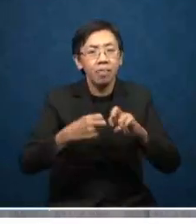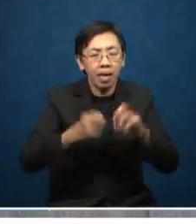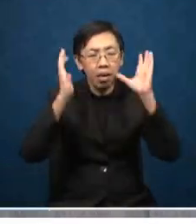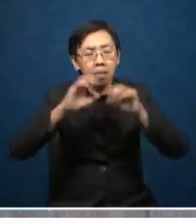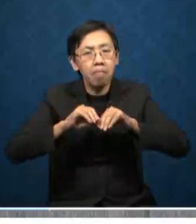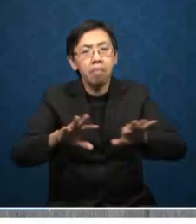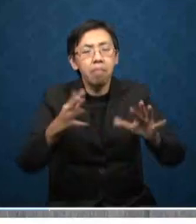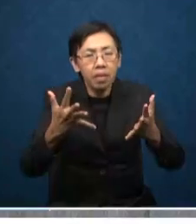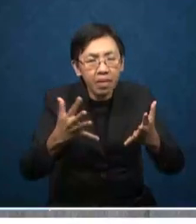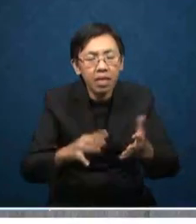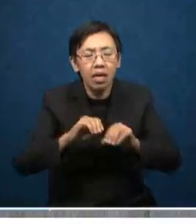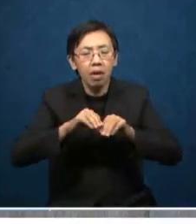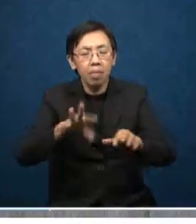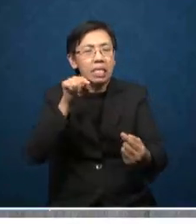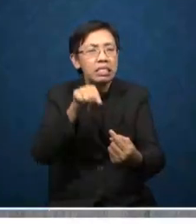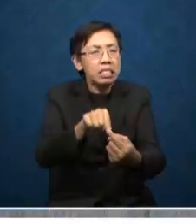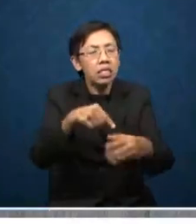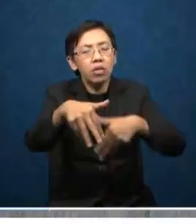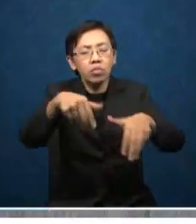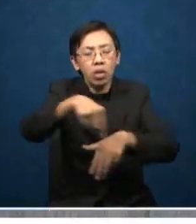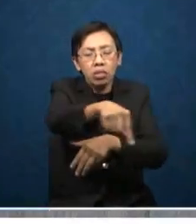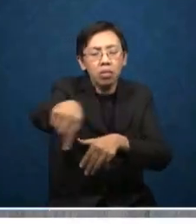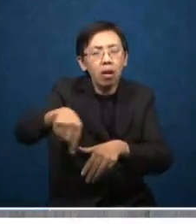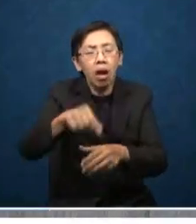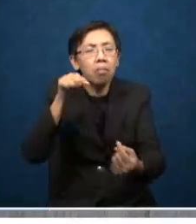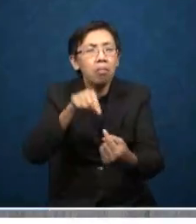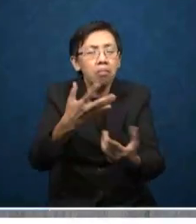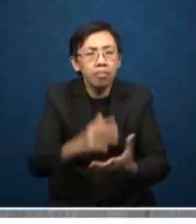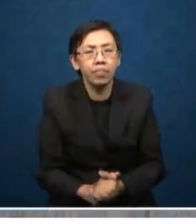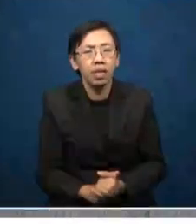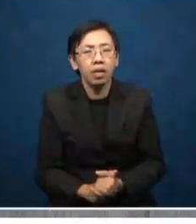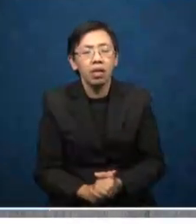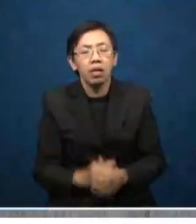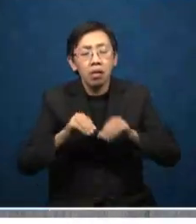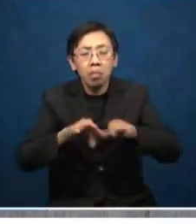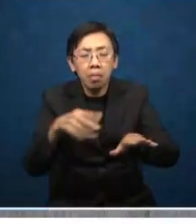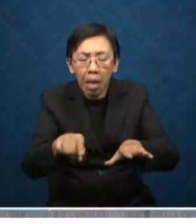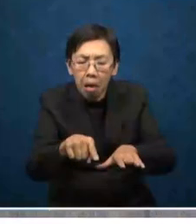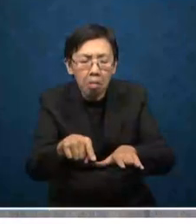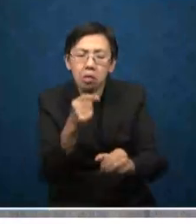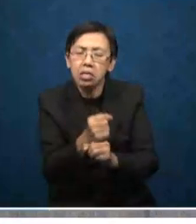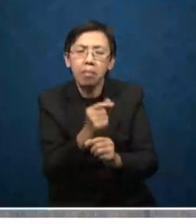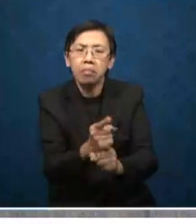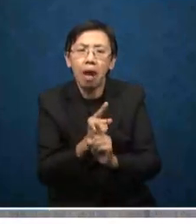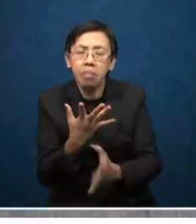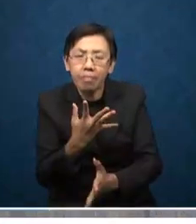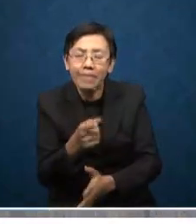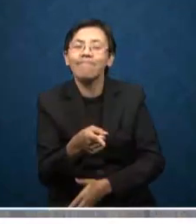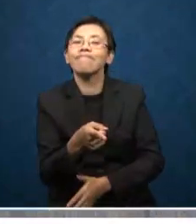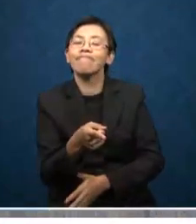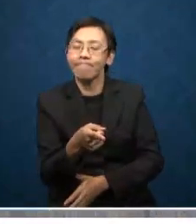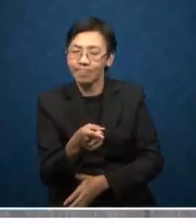ไม่ถึงหรือปัญหาที่ผู้ที่ได้รับการสื่อสารของท่านไม่ปฏิบัติตามเราจะได้ไปแก้ได้ถูกจุดนะคะ